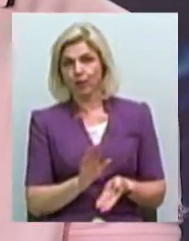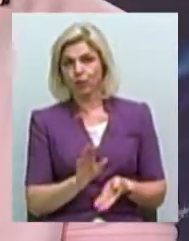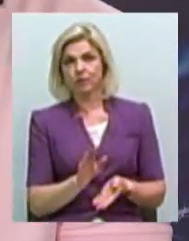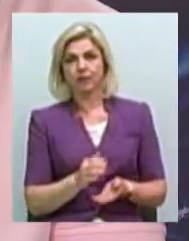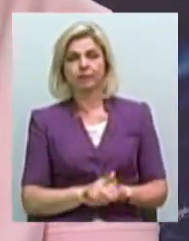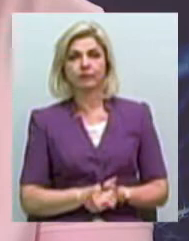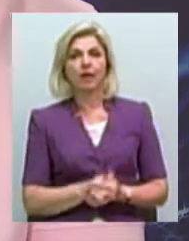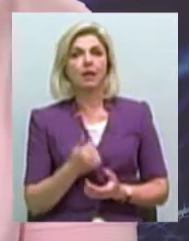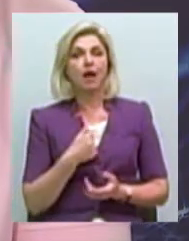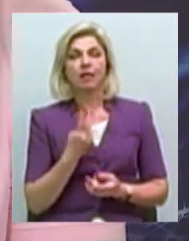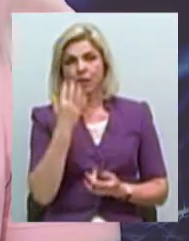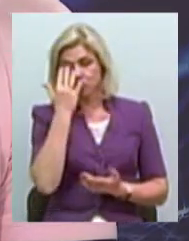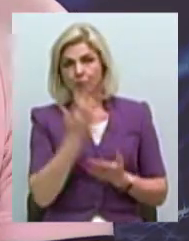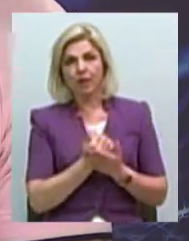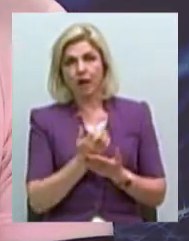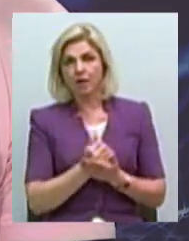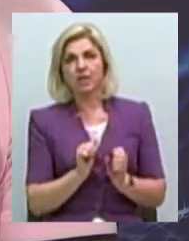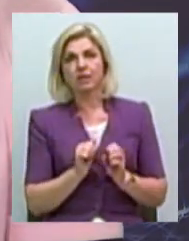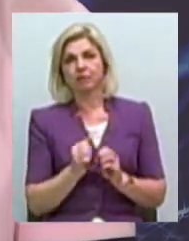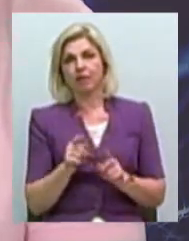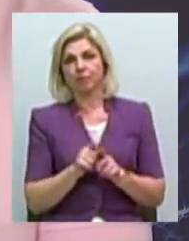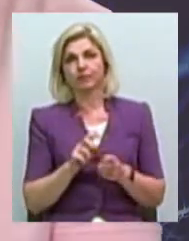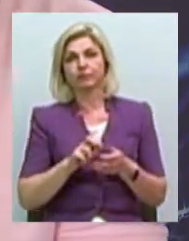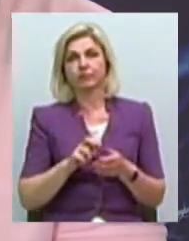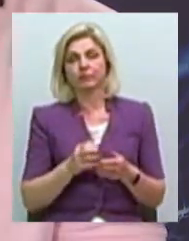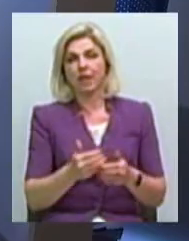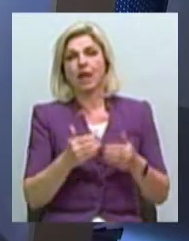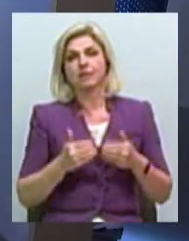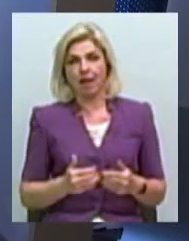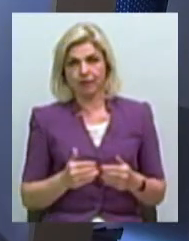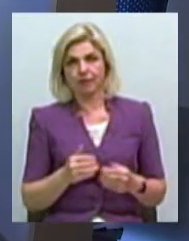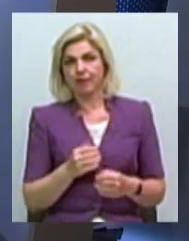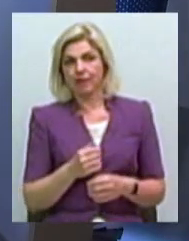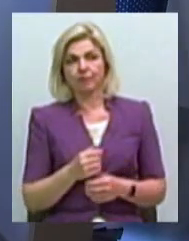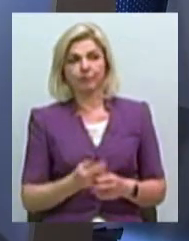случае не собираюсь, как говорится, сдавать назад. Поэтому